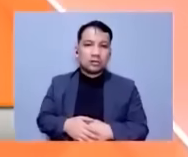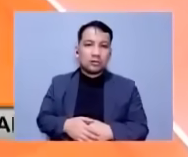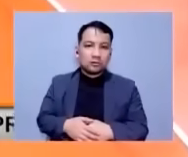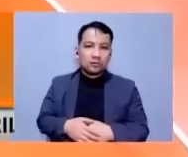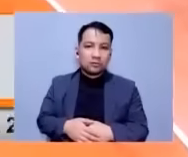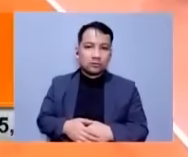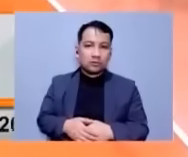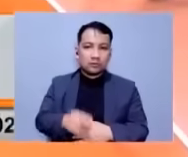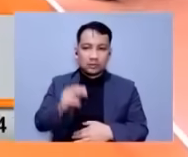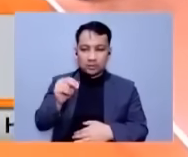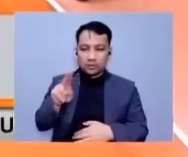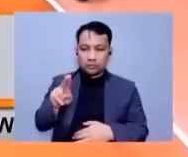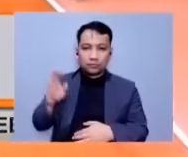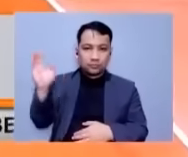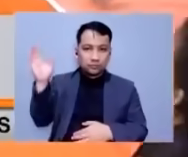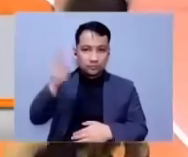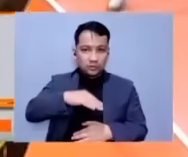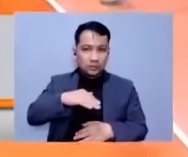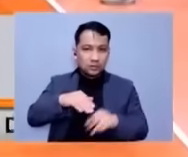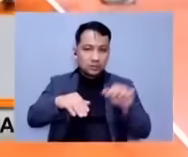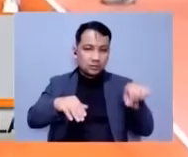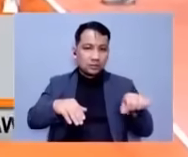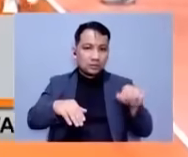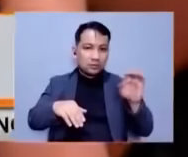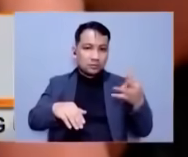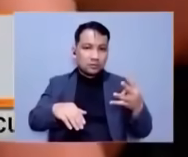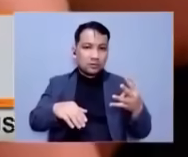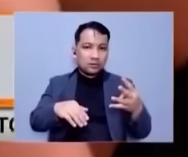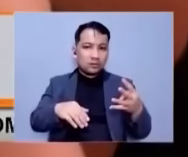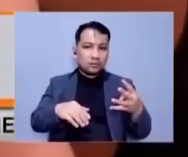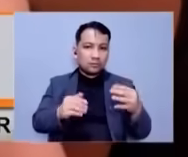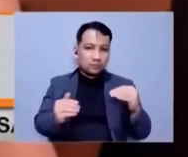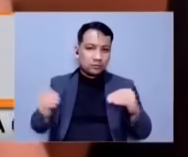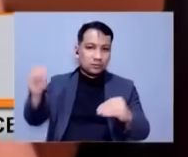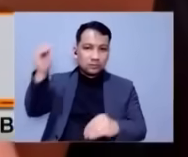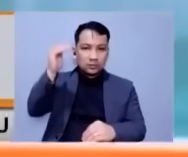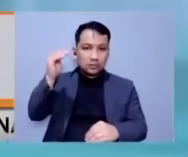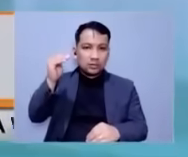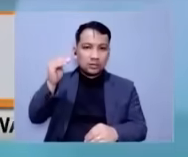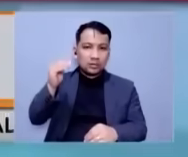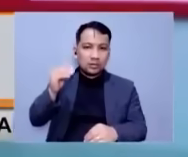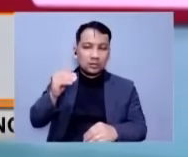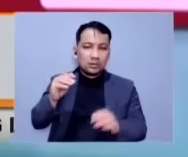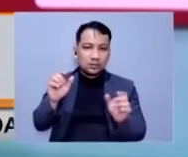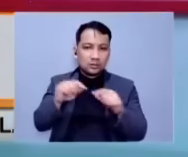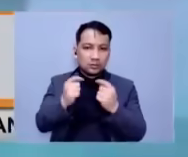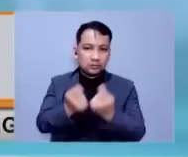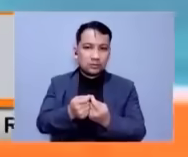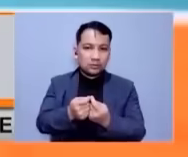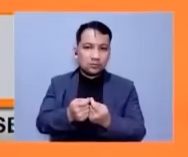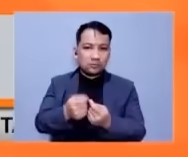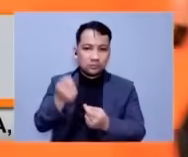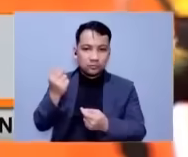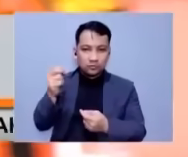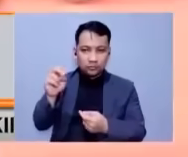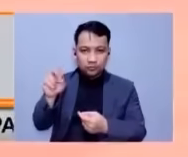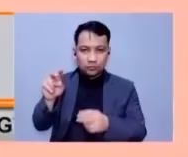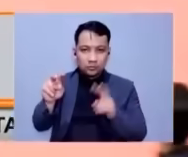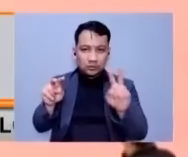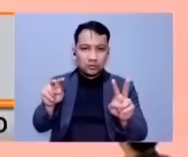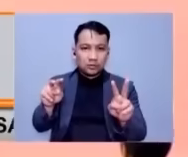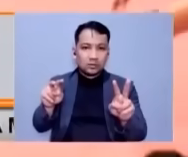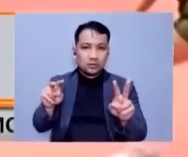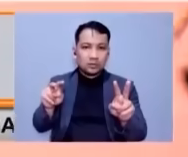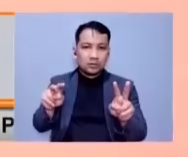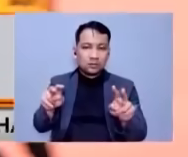NU ang unang twice to beat advantage ng Final Four, akyat sa tuktok ng standings ang koponan sa kanilang 12-2 win-loss record, habang steady